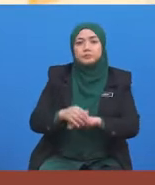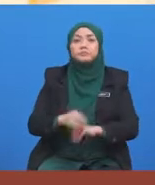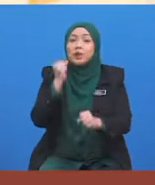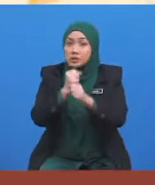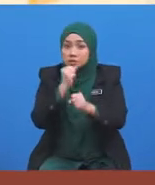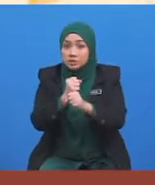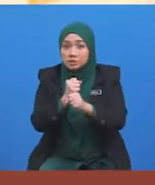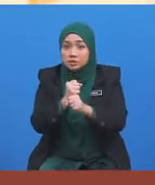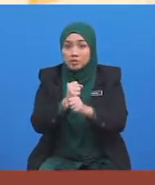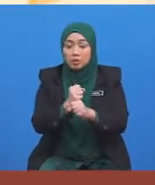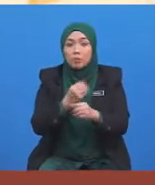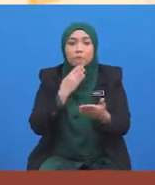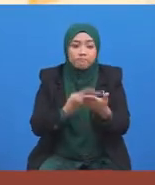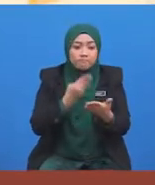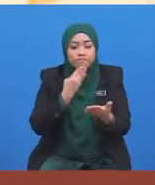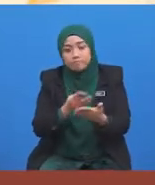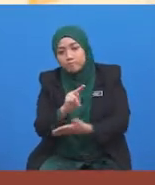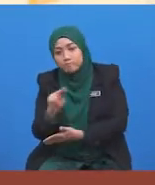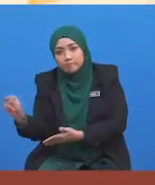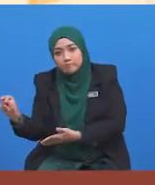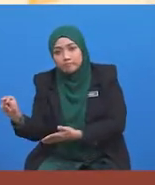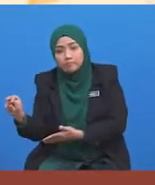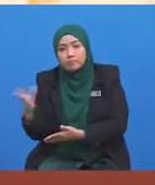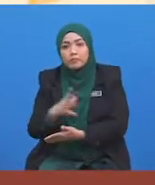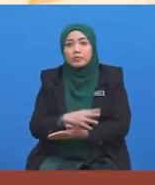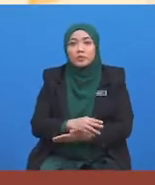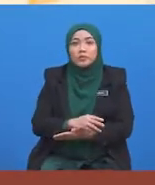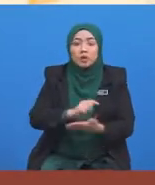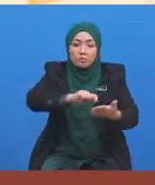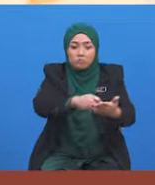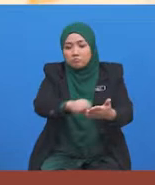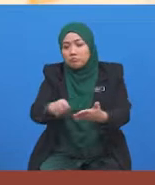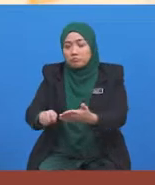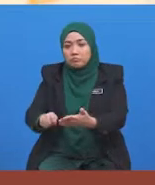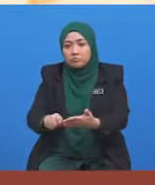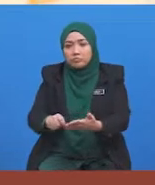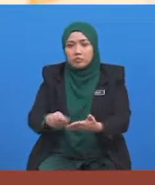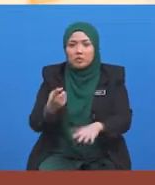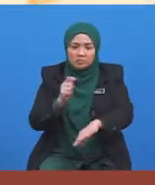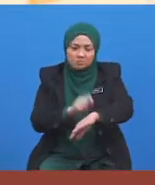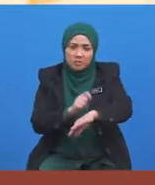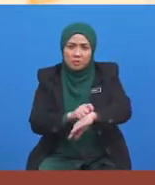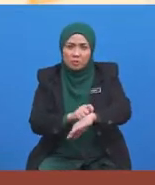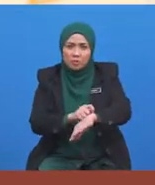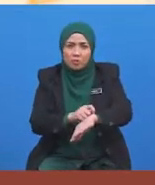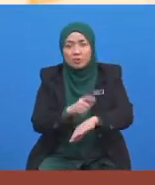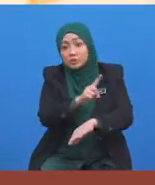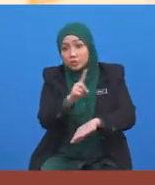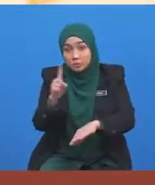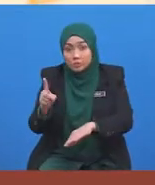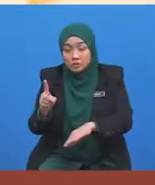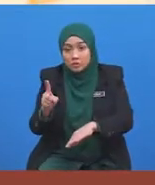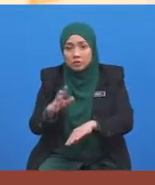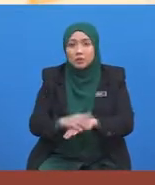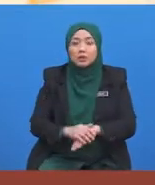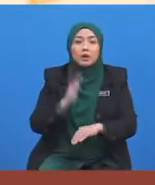Kerja-kerja pembaikan dan pembetulan akan mengambil tempoh masa yang tertentu. Ini akan menyebabkan aktiviti